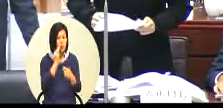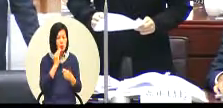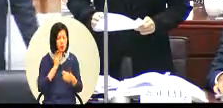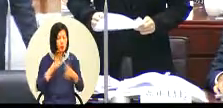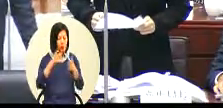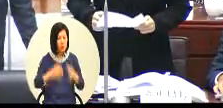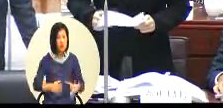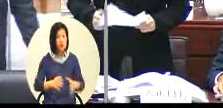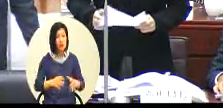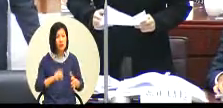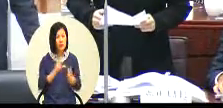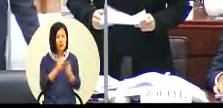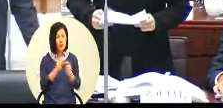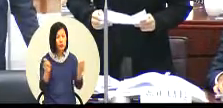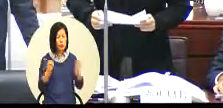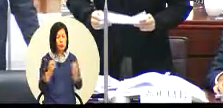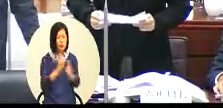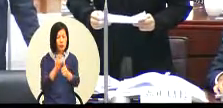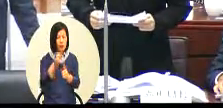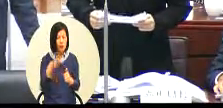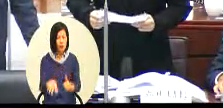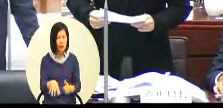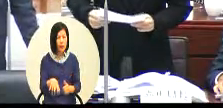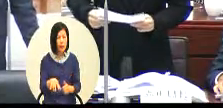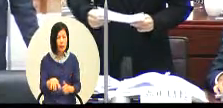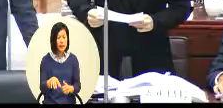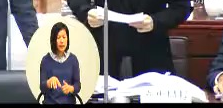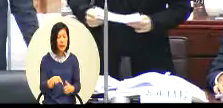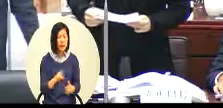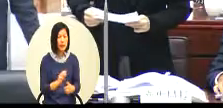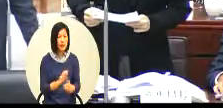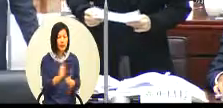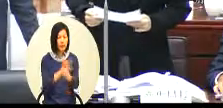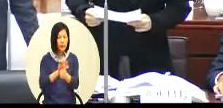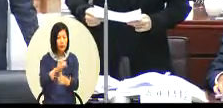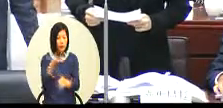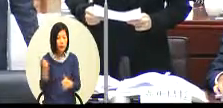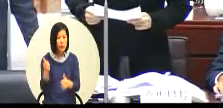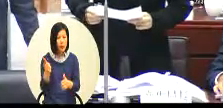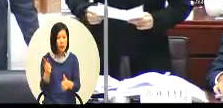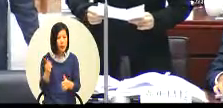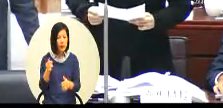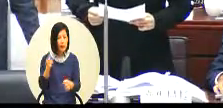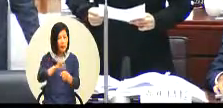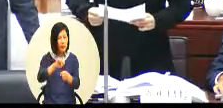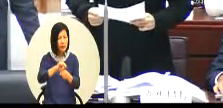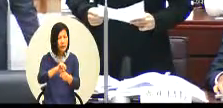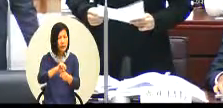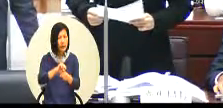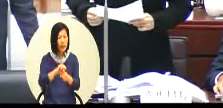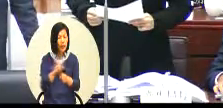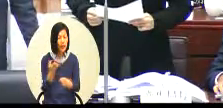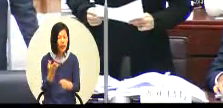长照站，我们要有多少个这个照顾员？